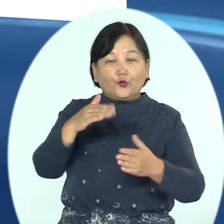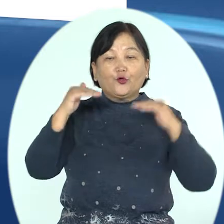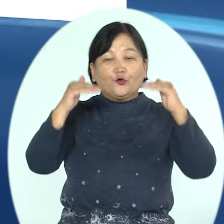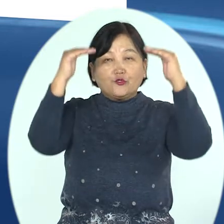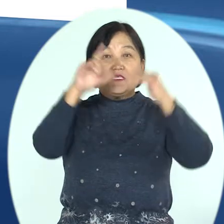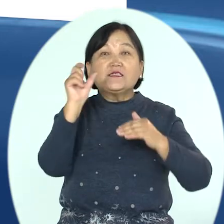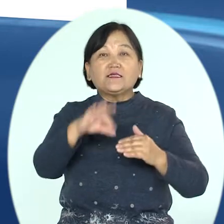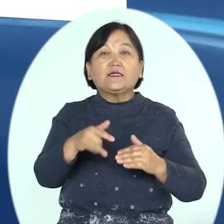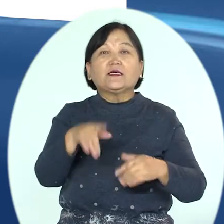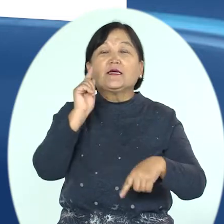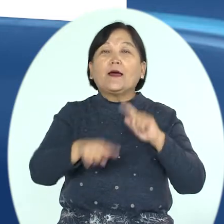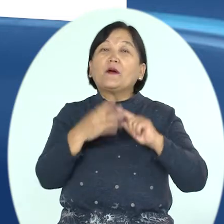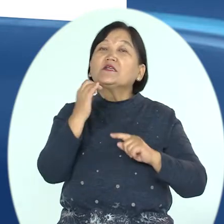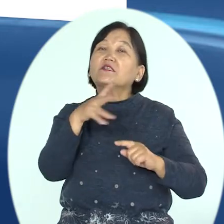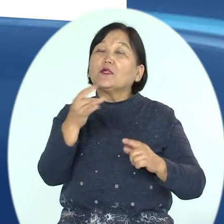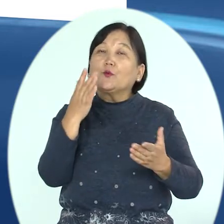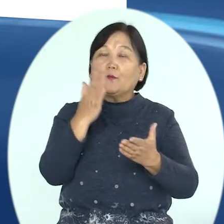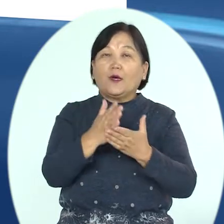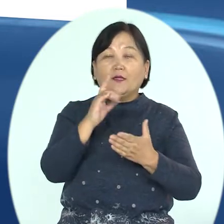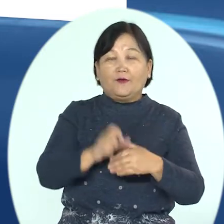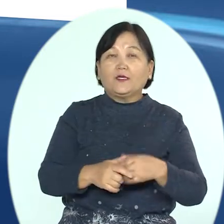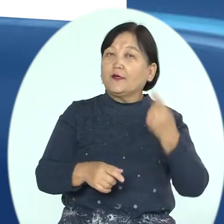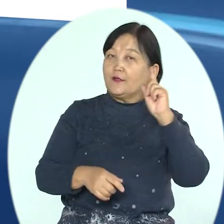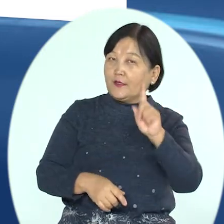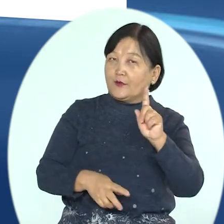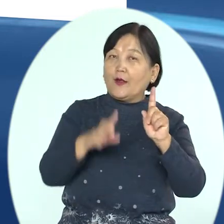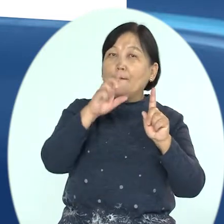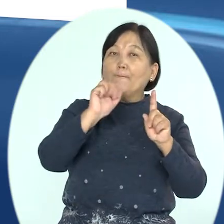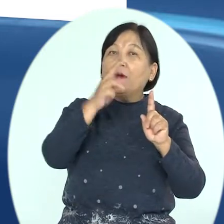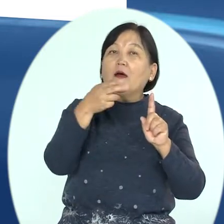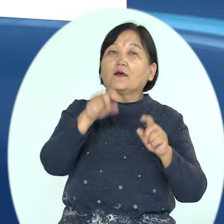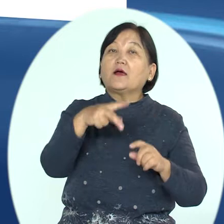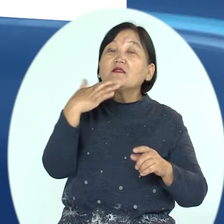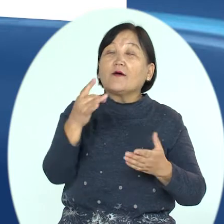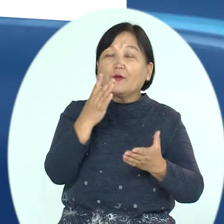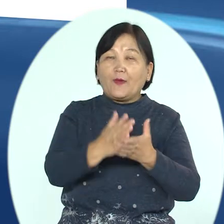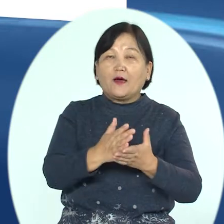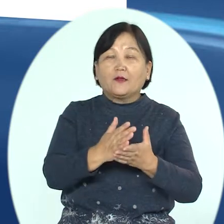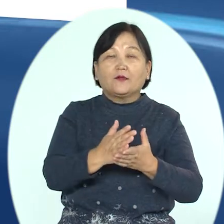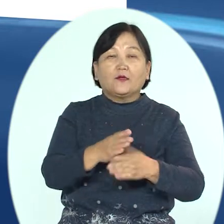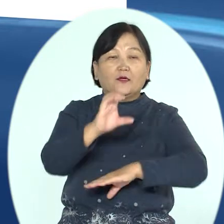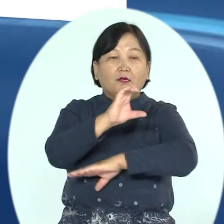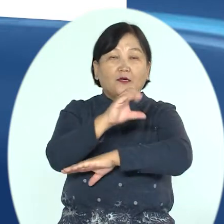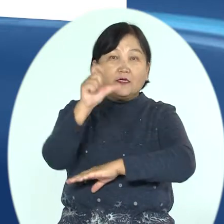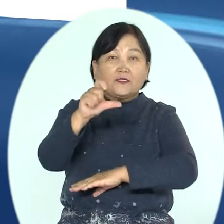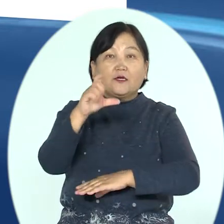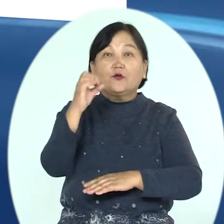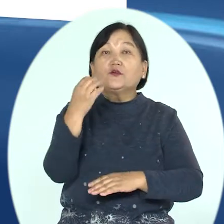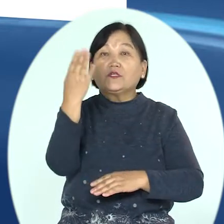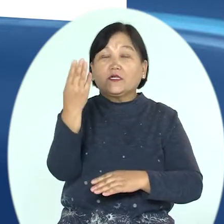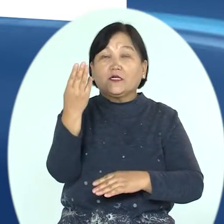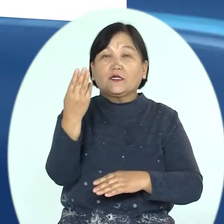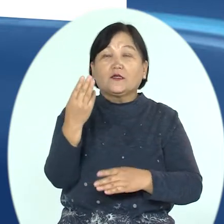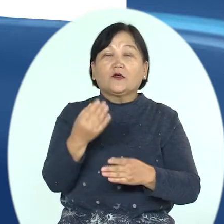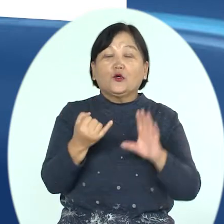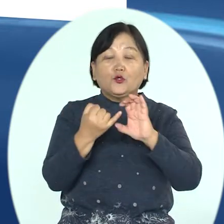ямар шалгуураар, ямар нөхцлөөр авах юм бэ гэх юм бол нэгдүгээрт нь бакалаврын зэргийн элсгч бол элсдийн ерөнхий шалгалтын оноо